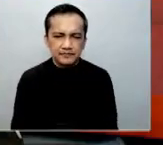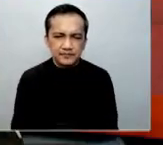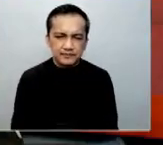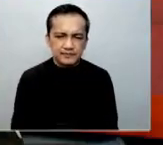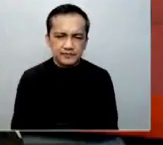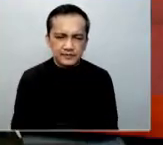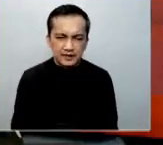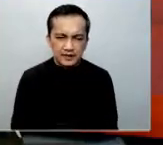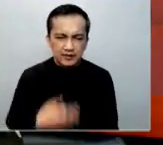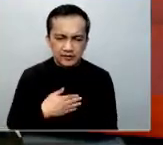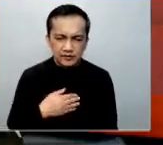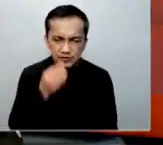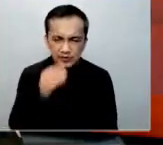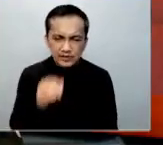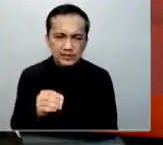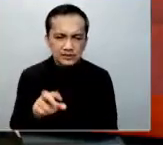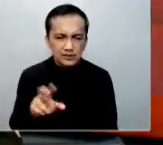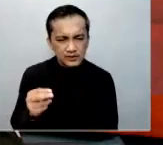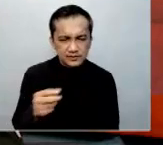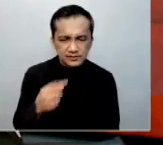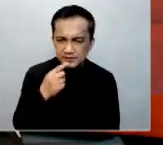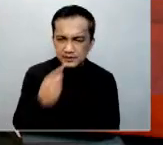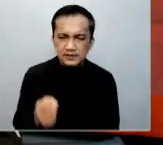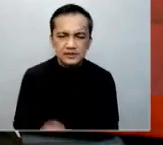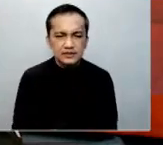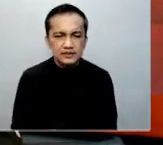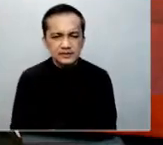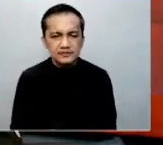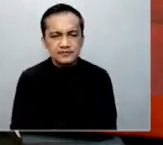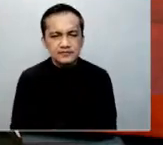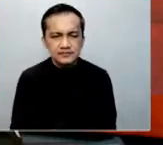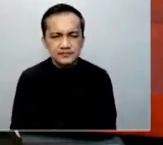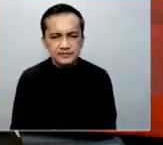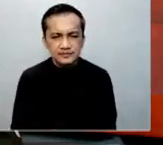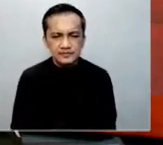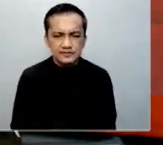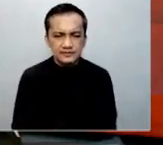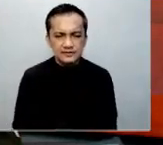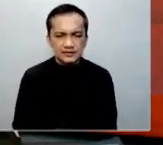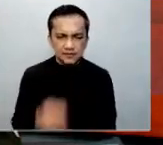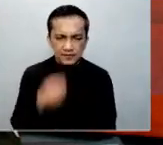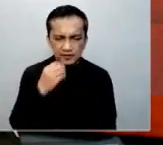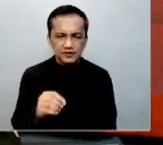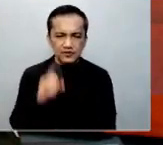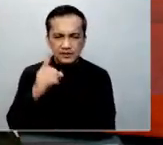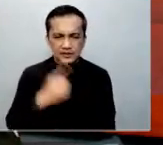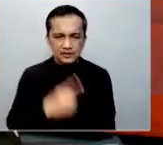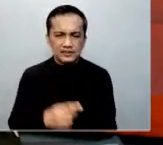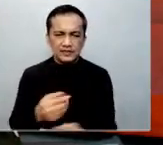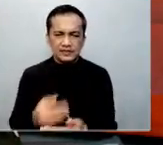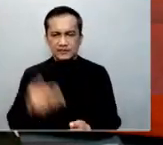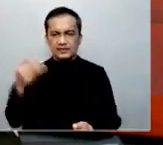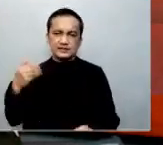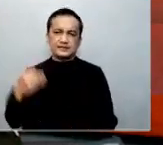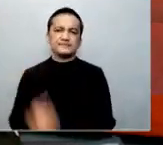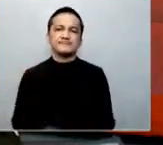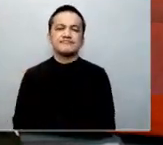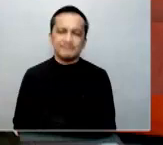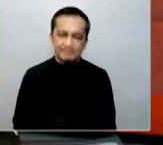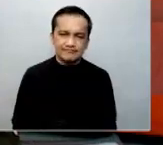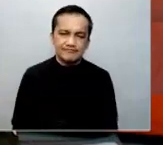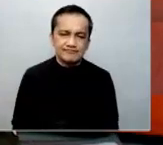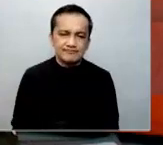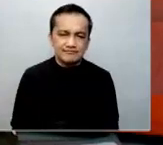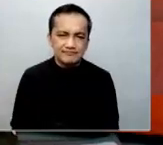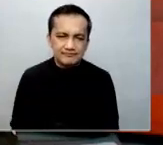mag-order, kailan ko kailangan sabihin sa'yo? Pre-order po, at least one day advance po. One day in advance lang. So yung mga madali ang party dyan,